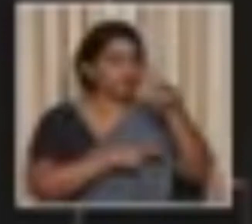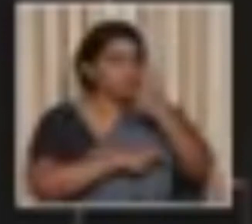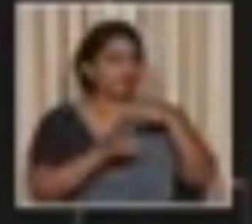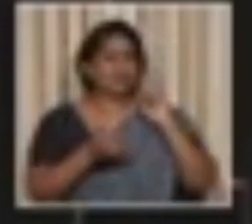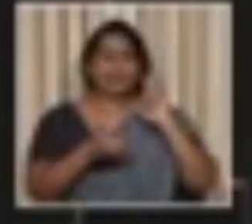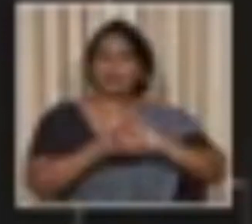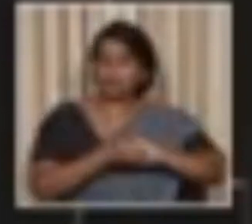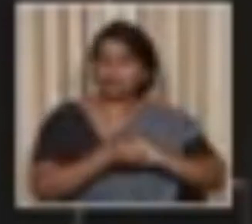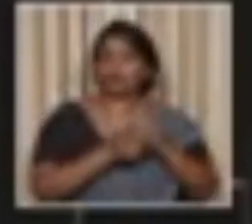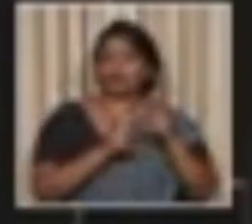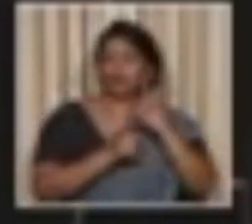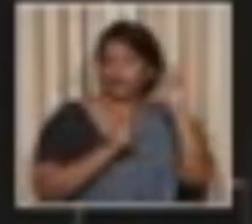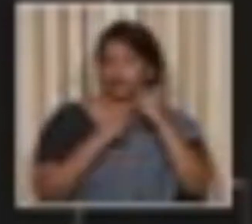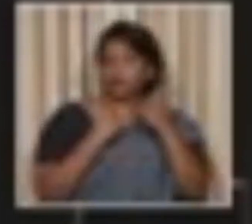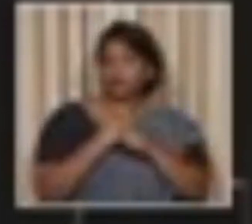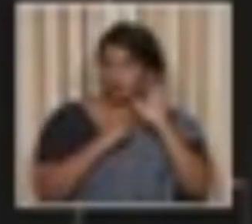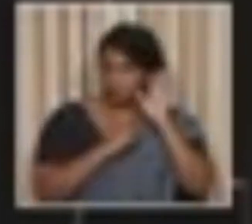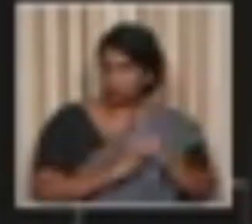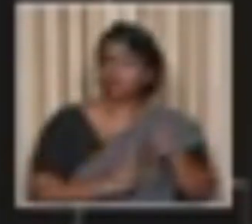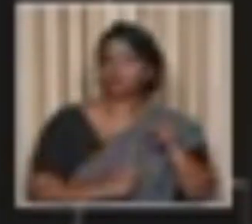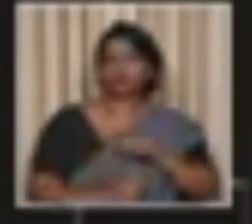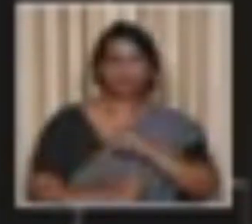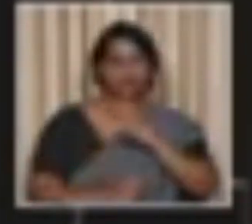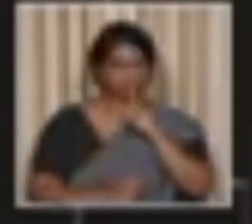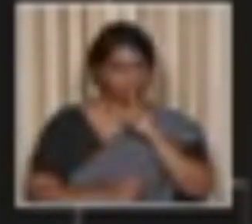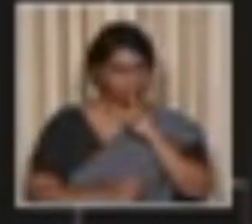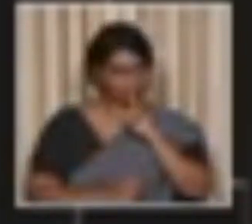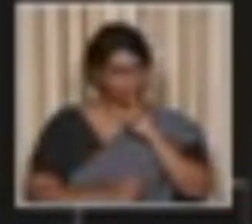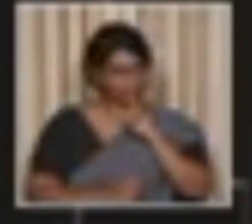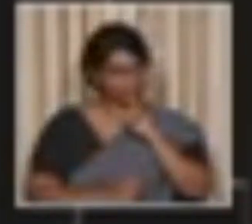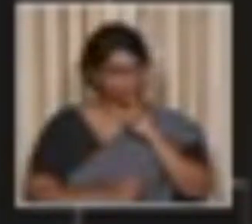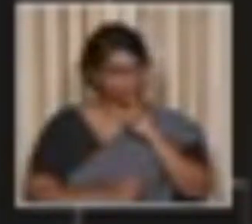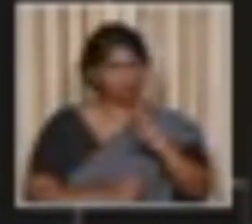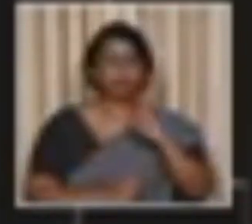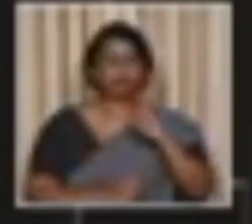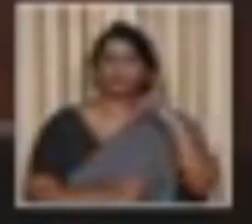உருவாக்குங்கள் என்று இங்குள்ள சிறுபான்மை தலைமைகளிடம் கேட்டு விடைபெறுகிறேன். நன்றி.